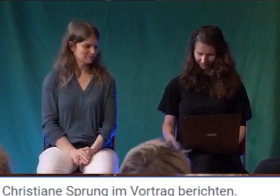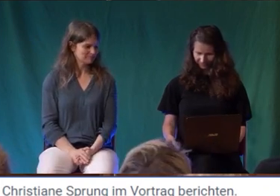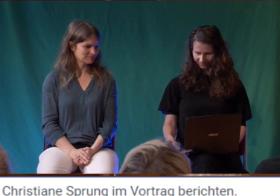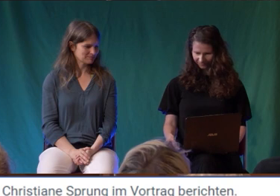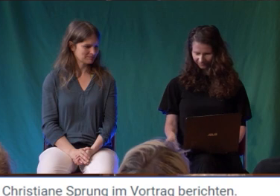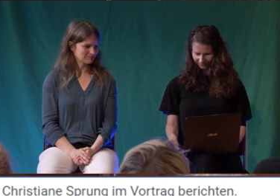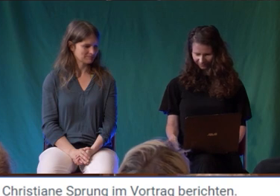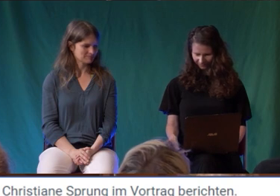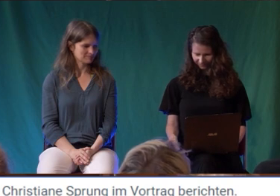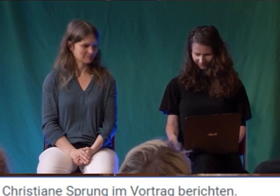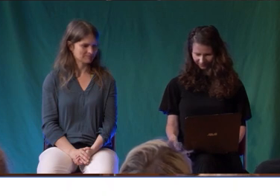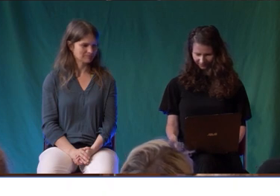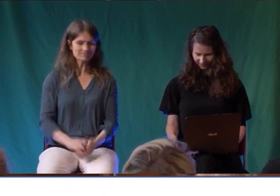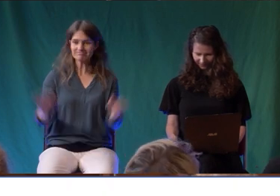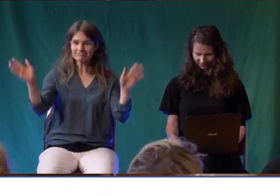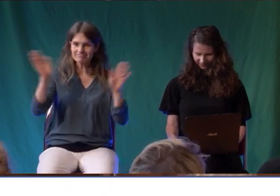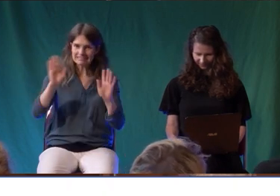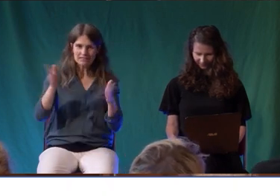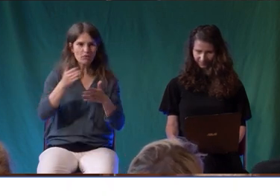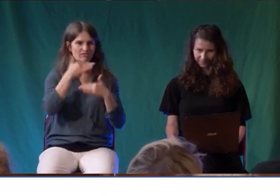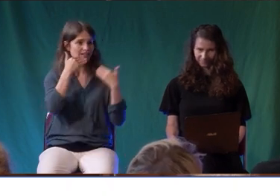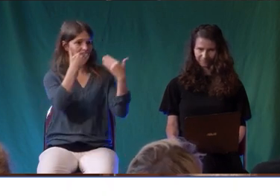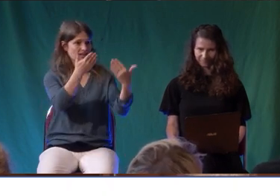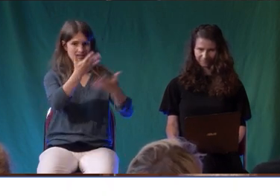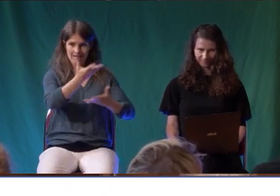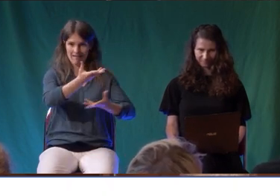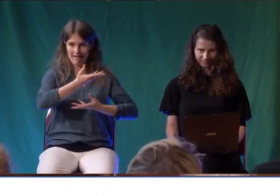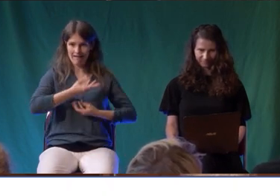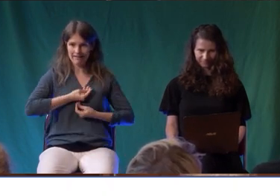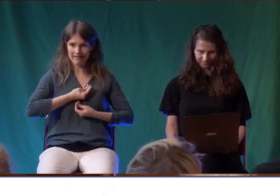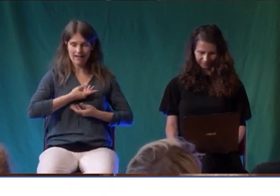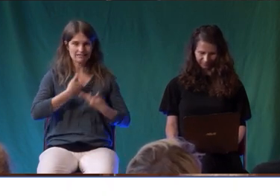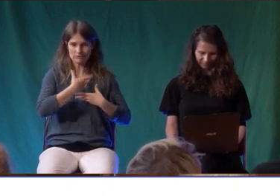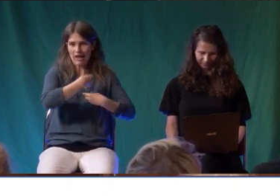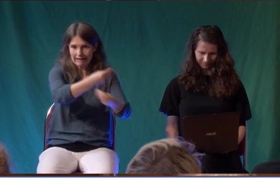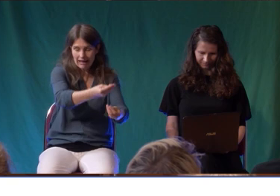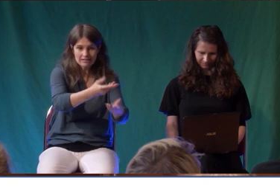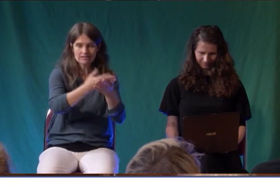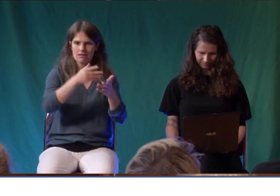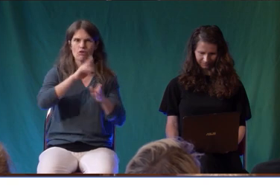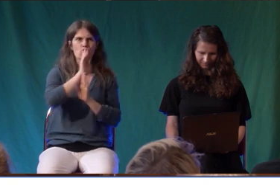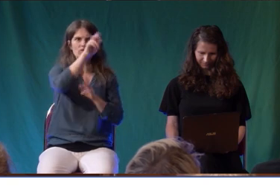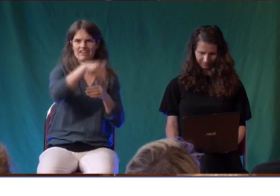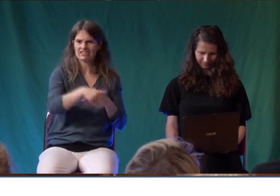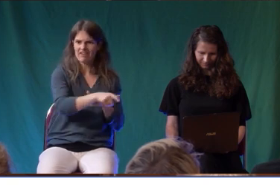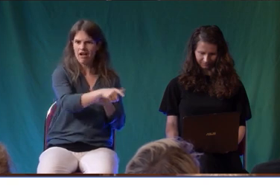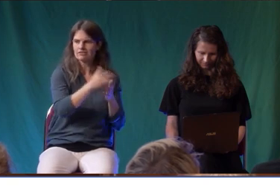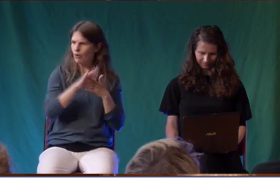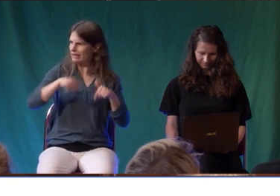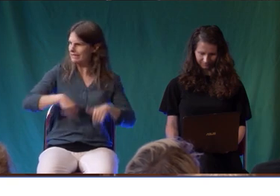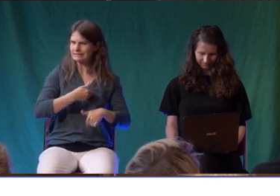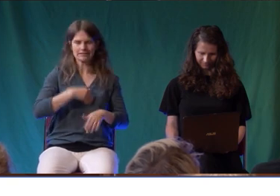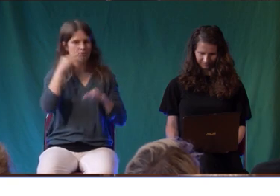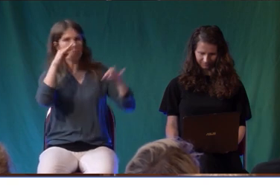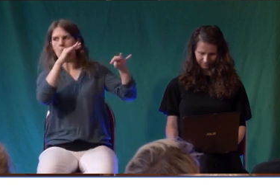ja hallo und vielen Dank für die Einladung ich freue mich sehr dass unser Modellprojekt aus Nordrhein-Westfalen auch in Sachsen Aufmerksamkeit findet und hier